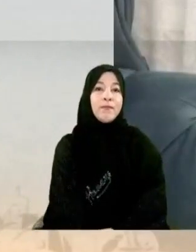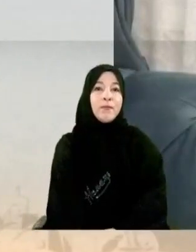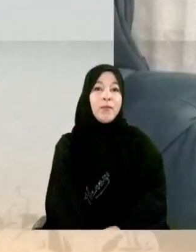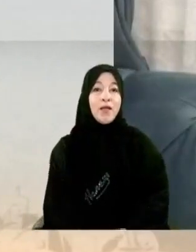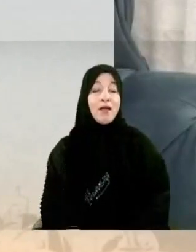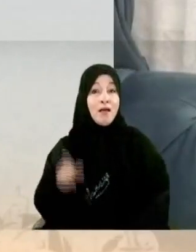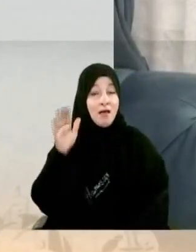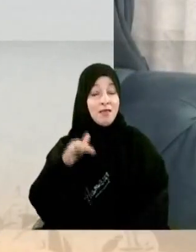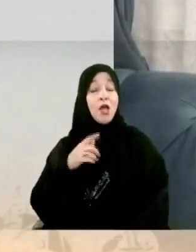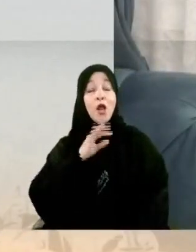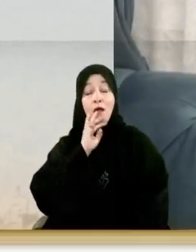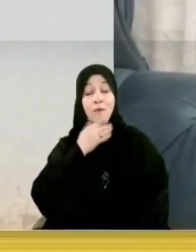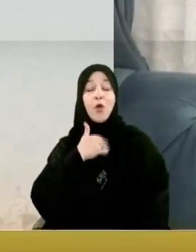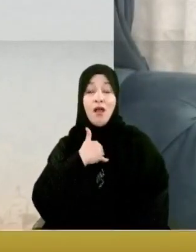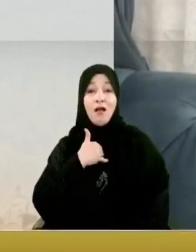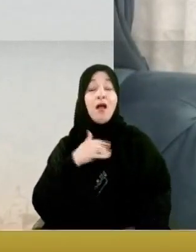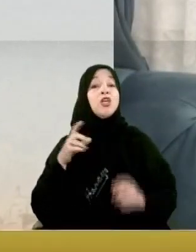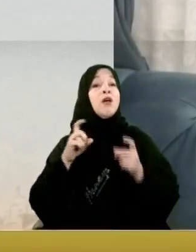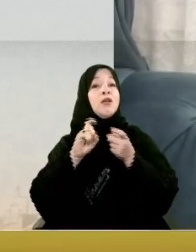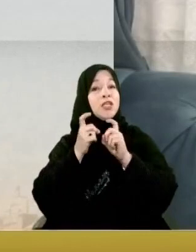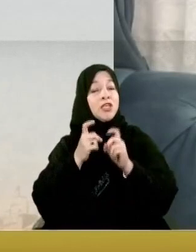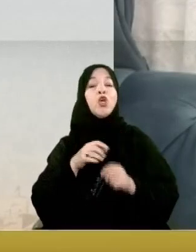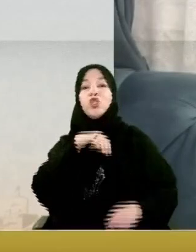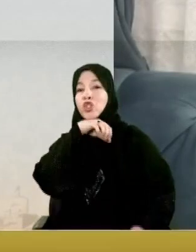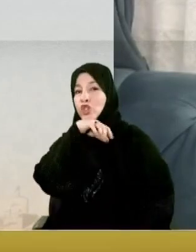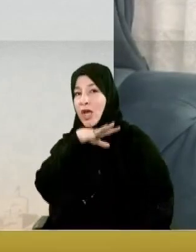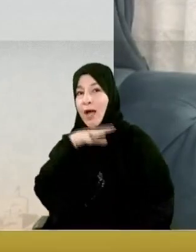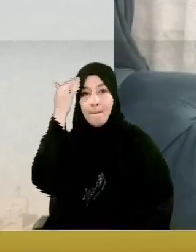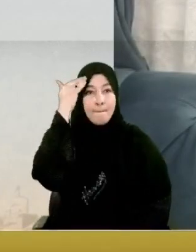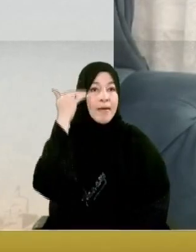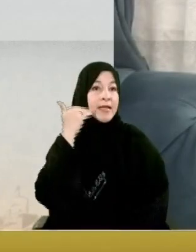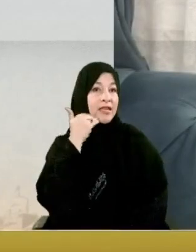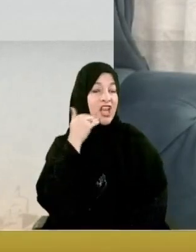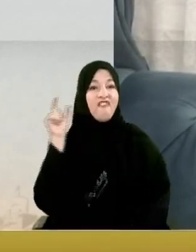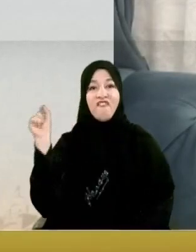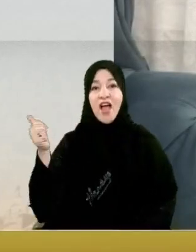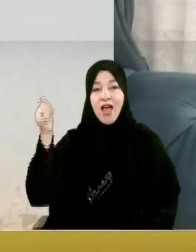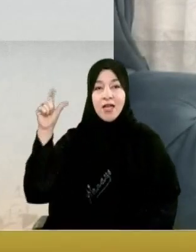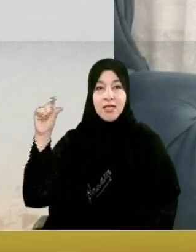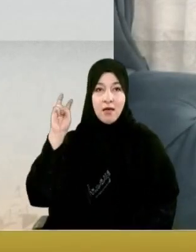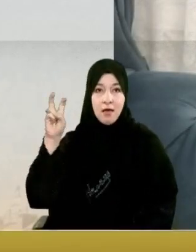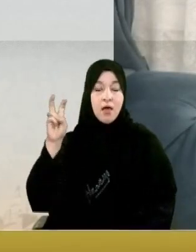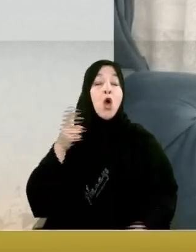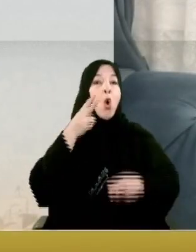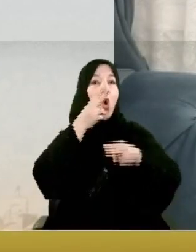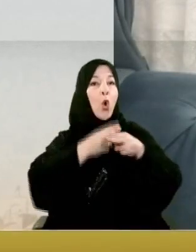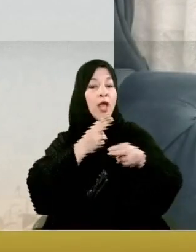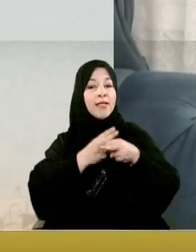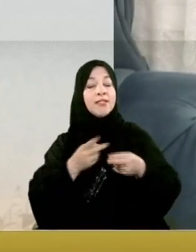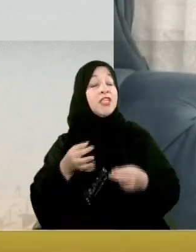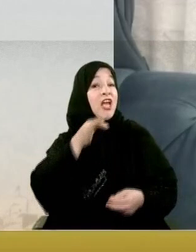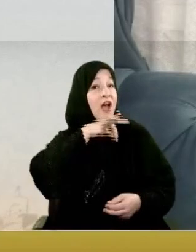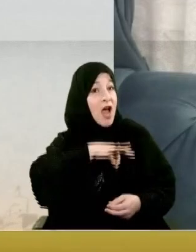إن هذه المسابقة لمبادرة عظيمة من الشيخة فادية سعد لعبد الله الصباح، وأيضا هي مسابقة علمية